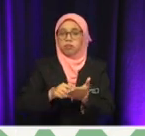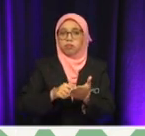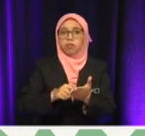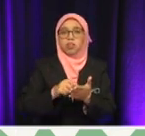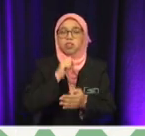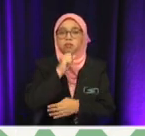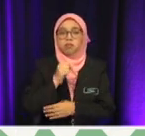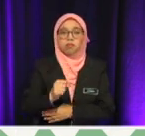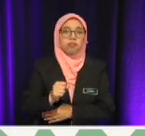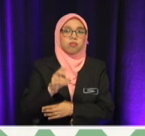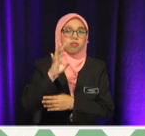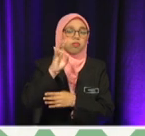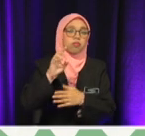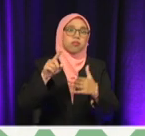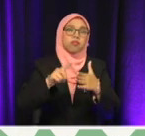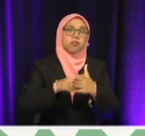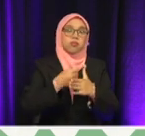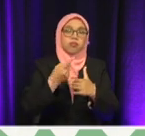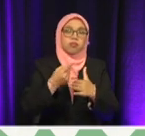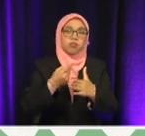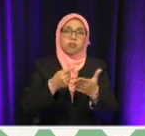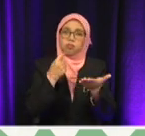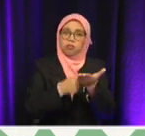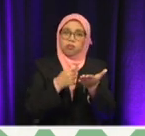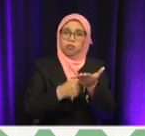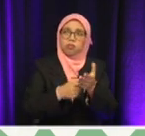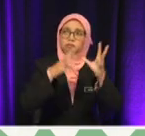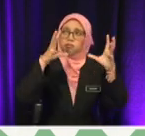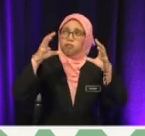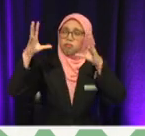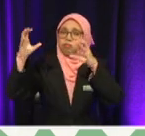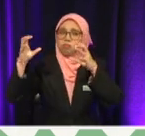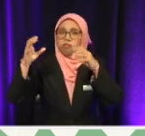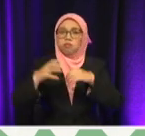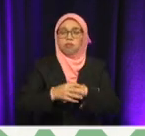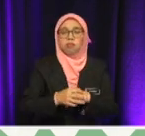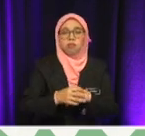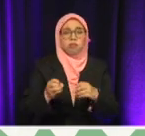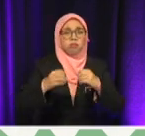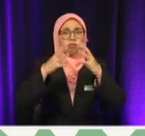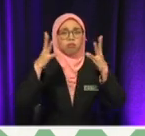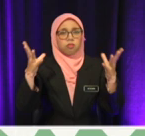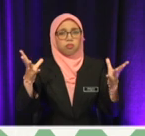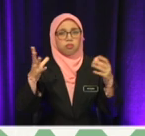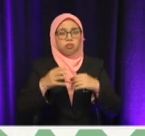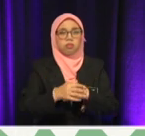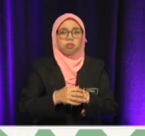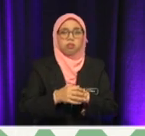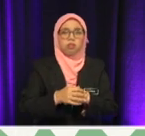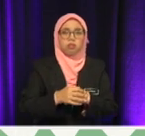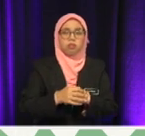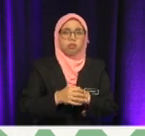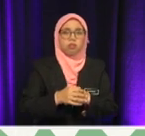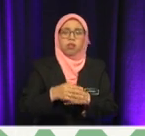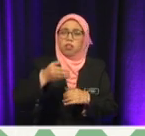tidur di bilik kedua. Tiba-tiba asap berkepul-kepul datang dari arah dapur. Semakin lama semakin tebal dan